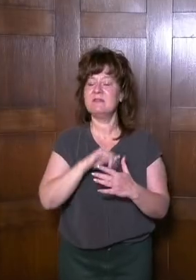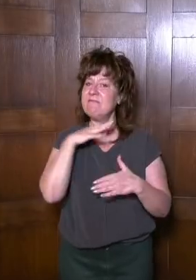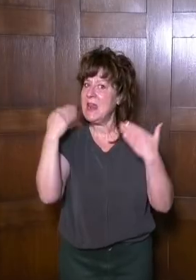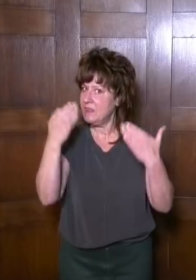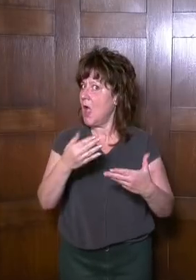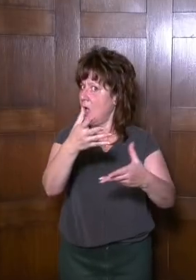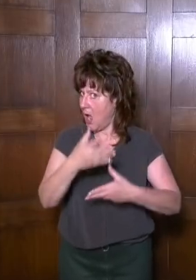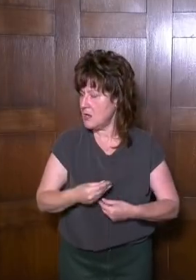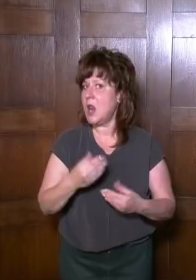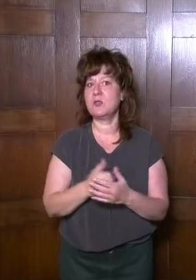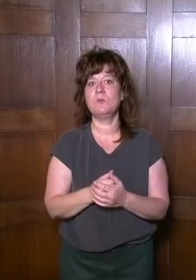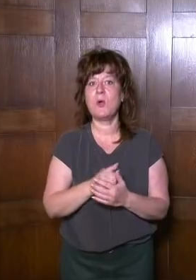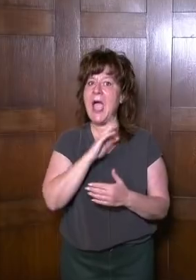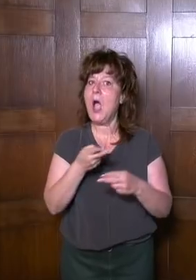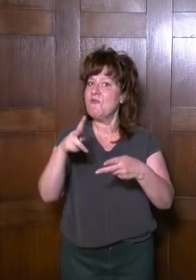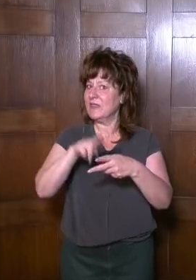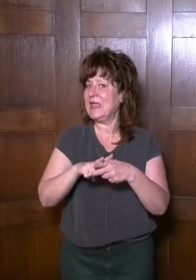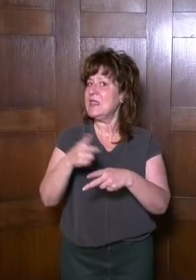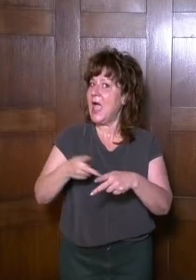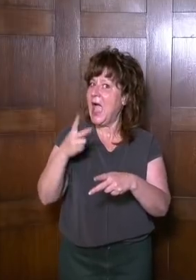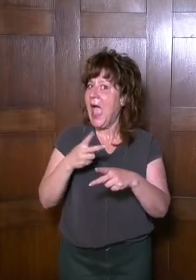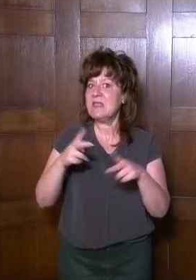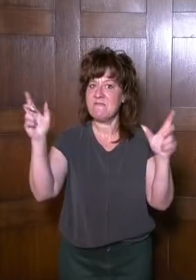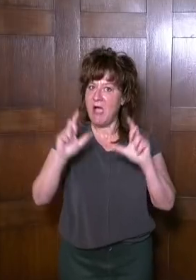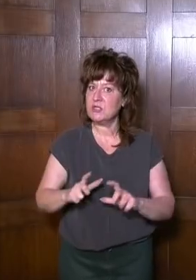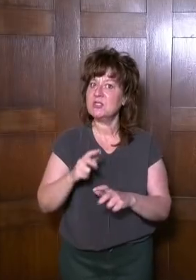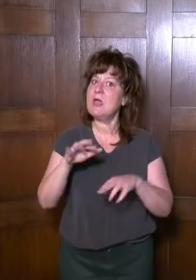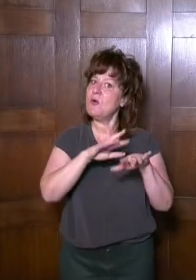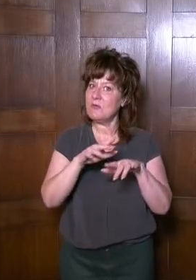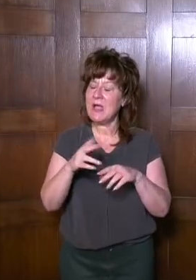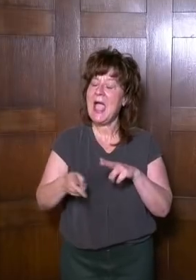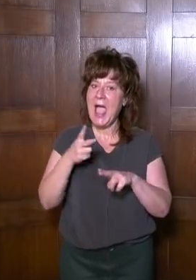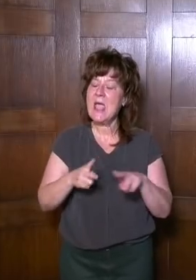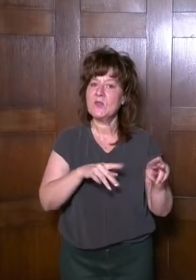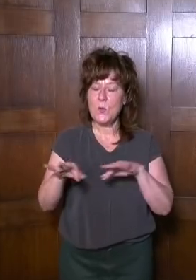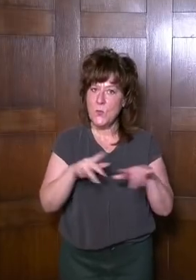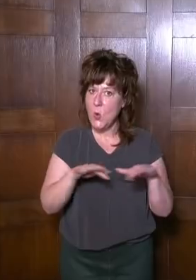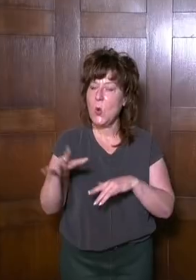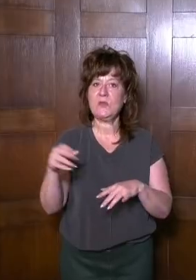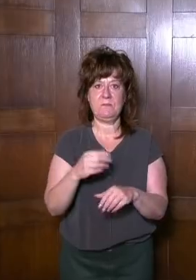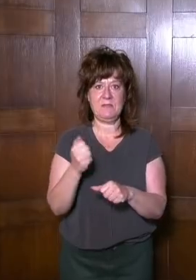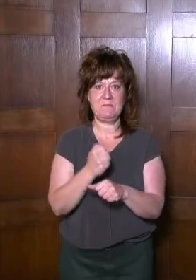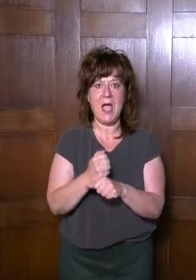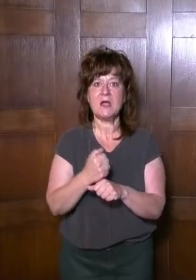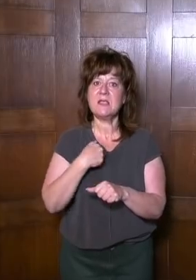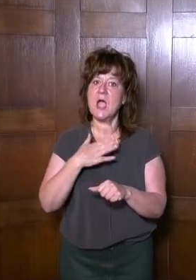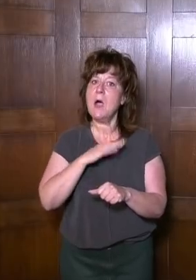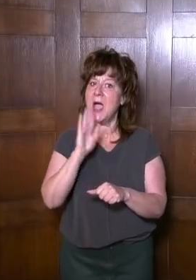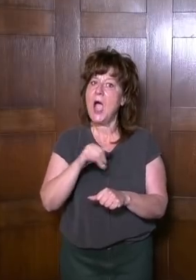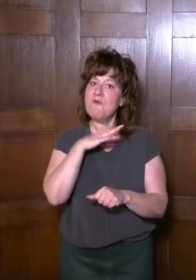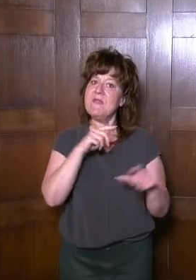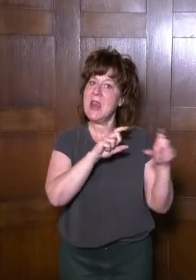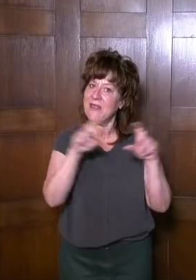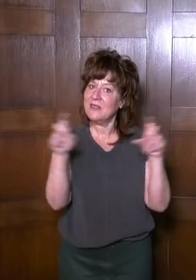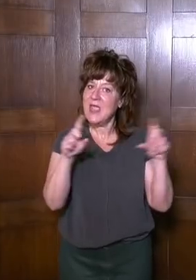als Vertreter der Reisebüros und der Reiseveranstalter hier mit da sein kann. Auch ein paar Anliegen mit an Bord habe